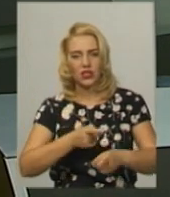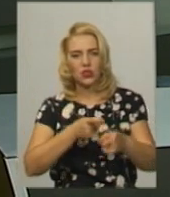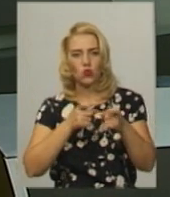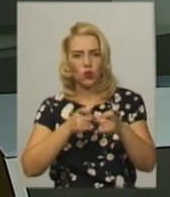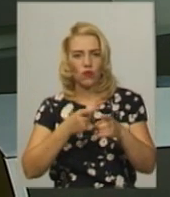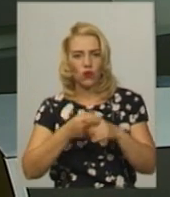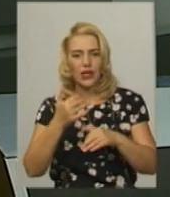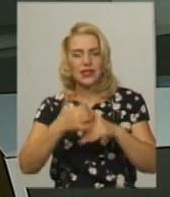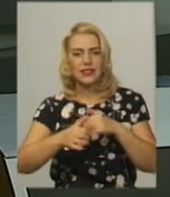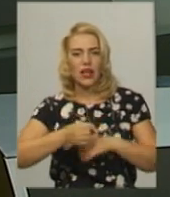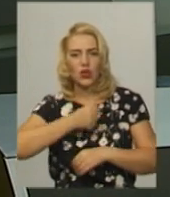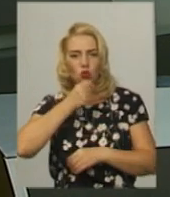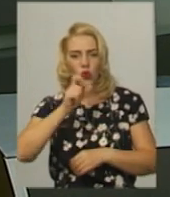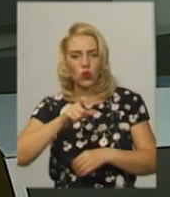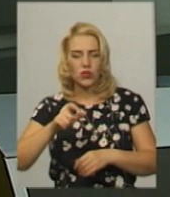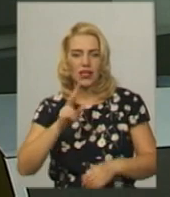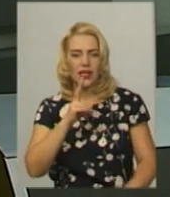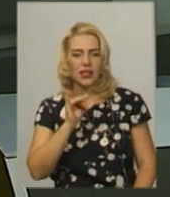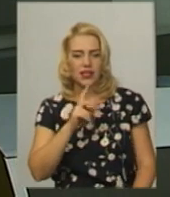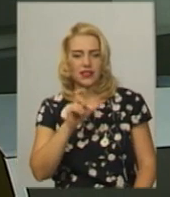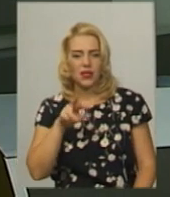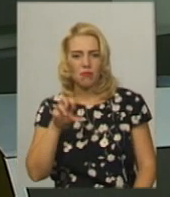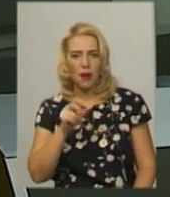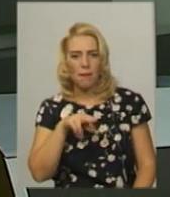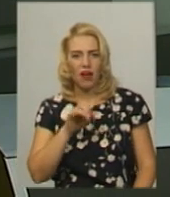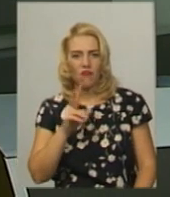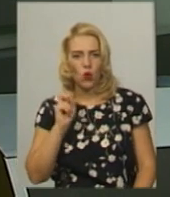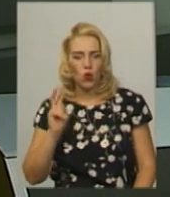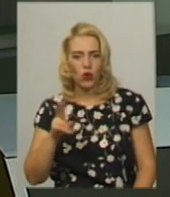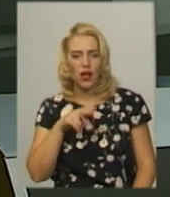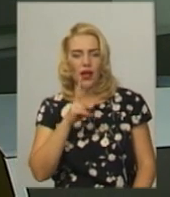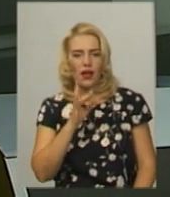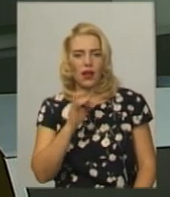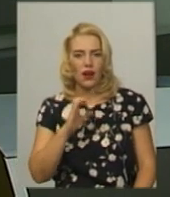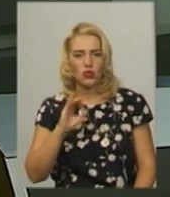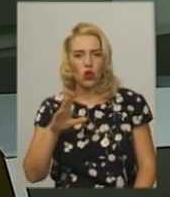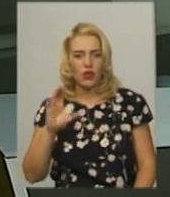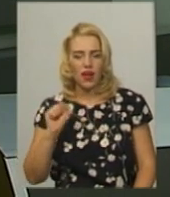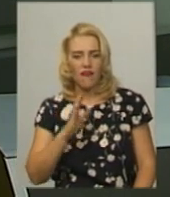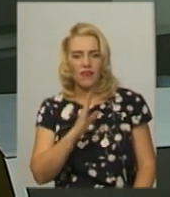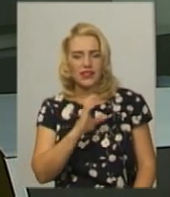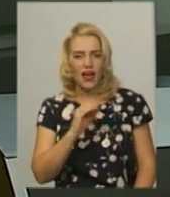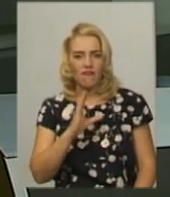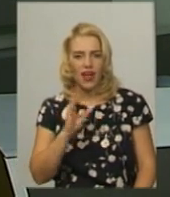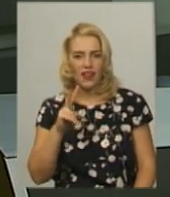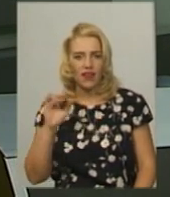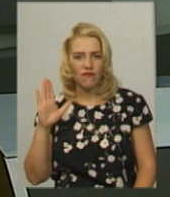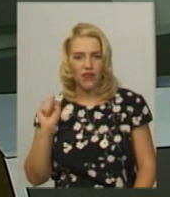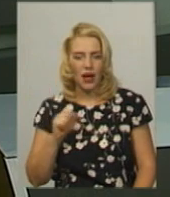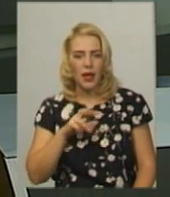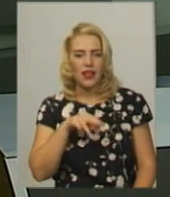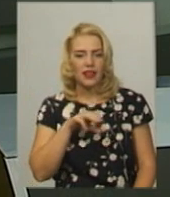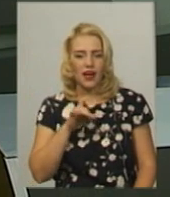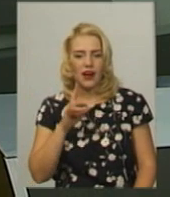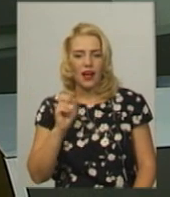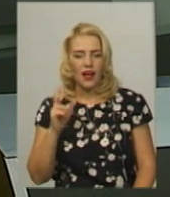стрільби серед дорослих. Це Ігор Кизима, Денис Баблюк, Давид Красота, Анастасія Савельєва, Крістіна Гілевич, Маргарита Таркані